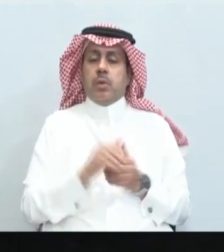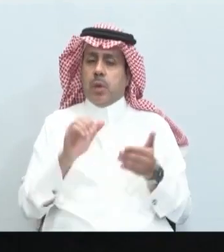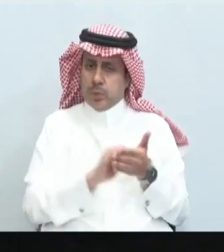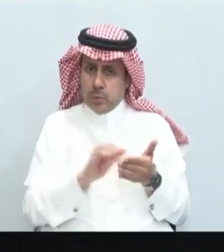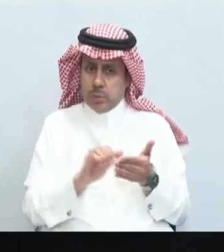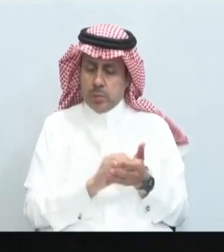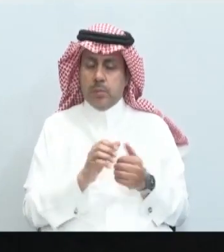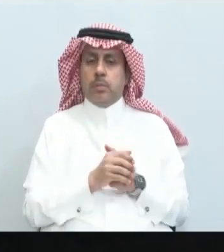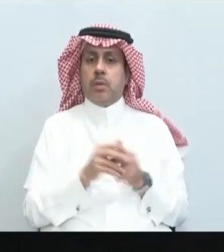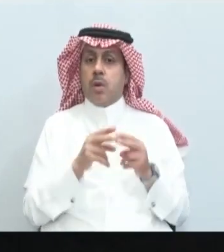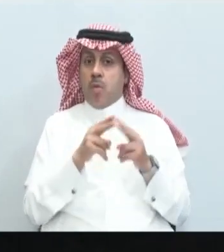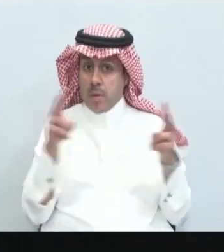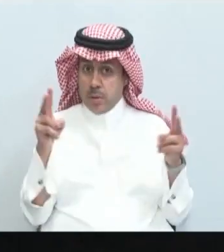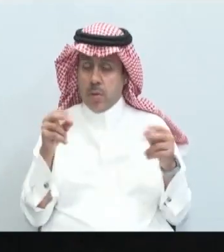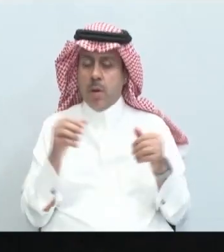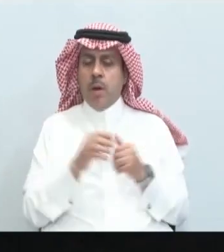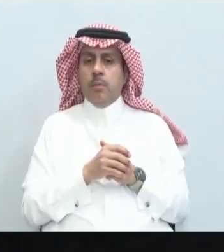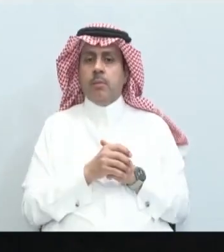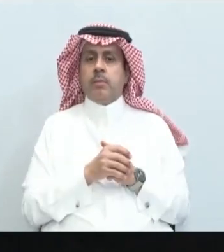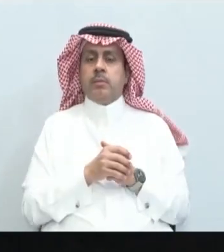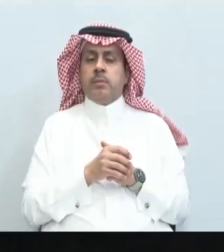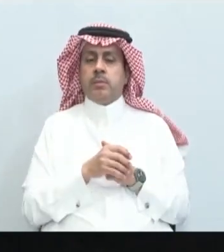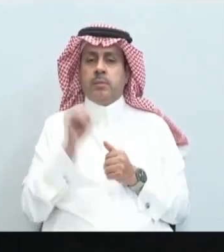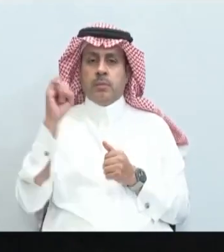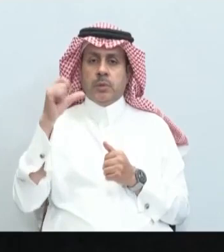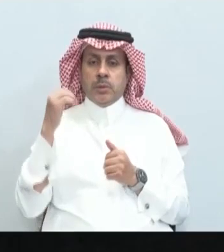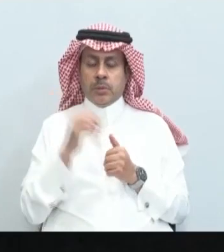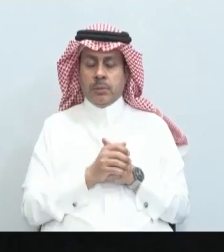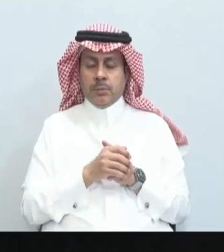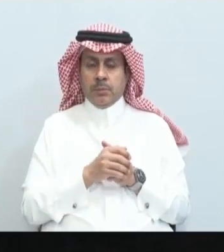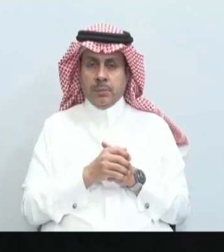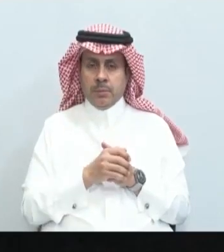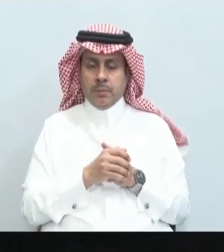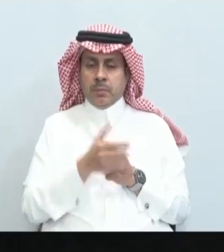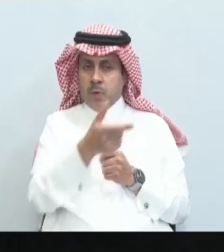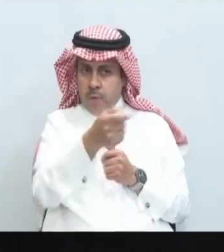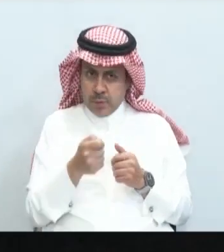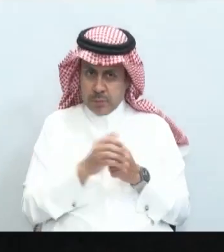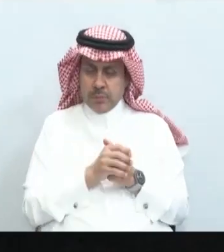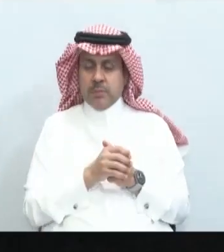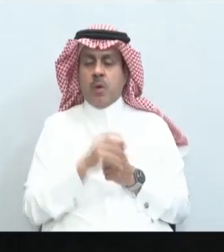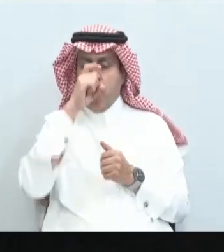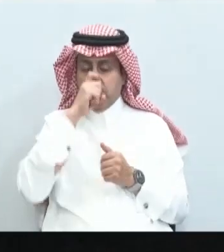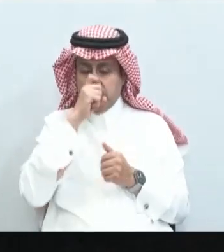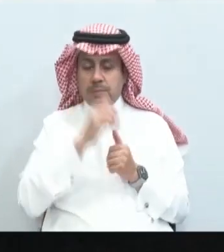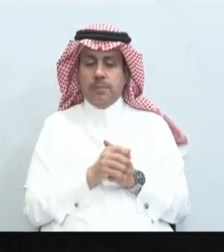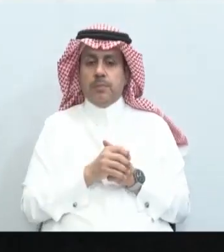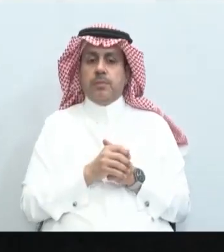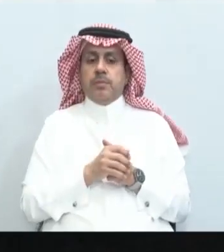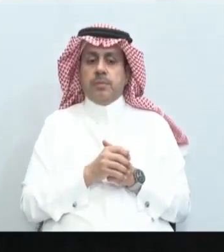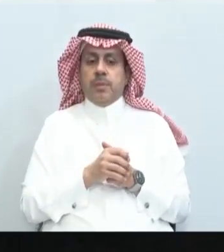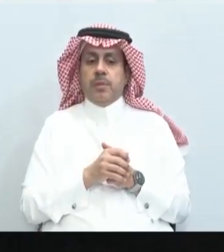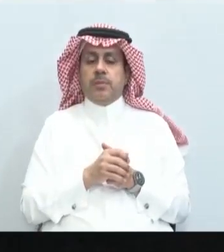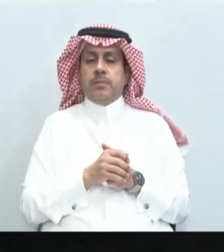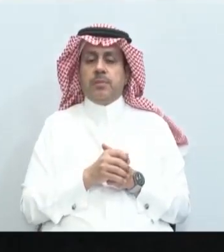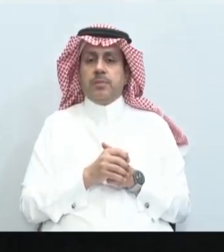التي وضحها وبينها هذا المؤجر على هذا المستاجر وهناك التزامات على ايضا على المؤجر